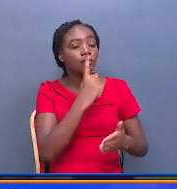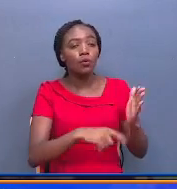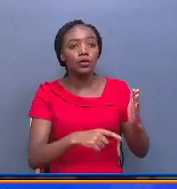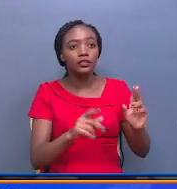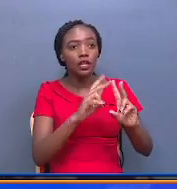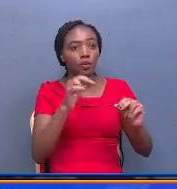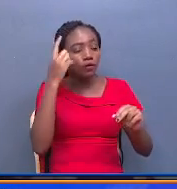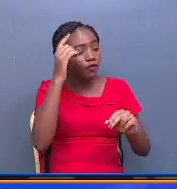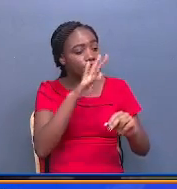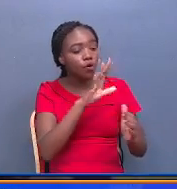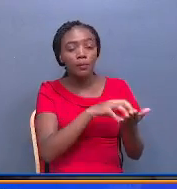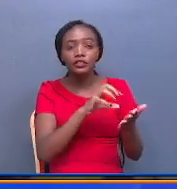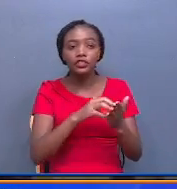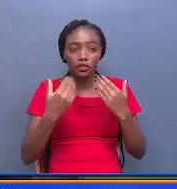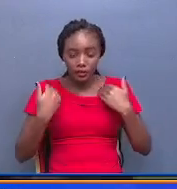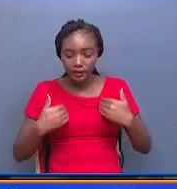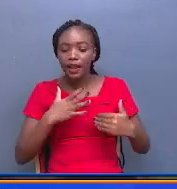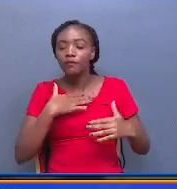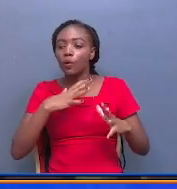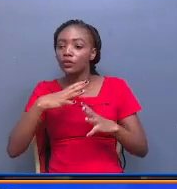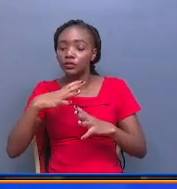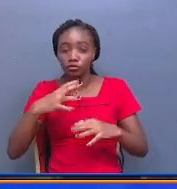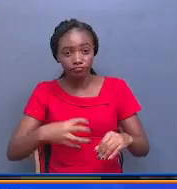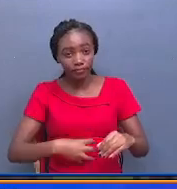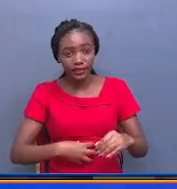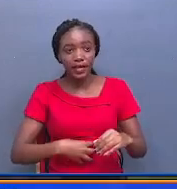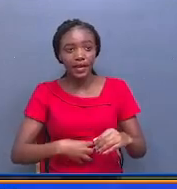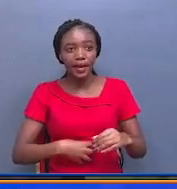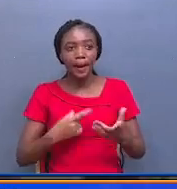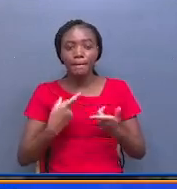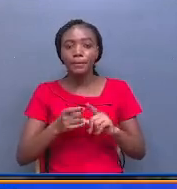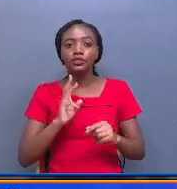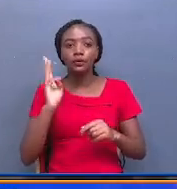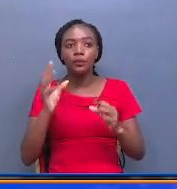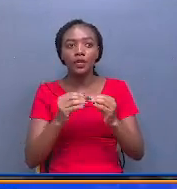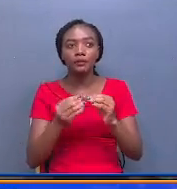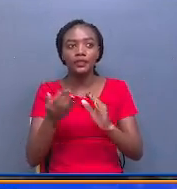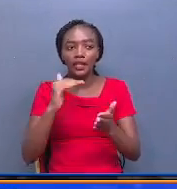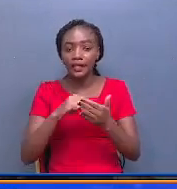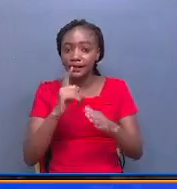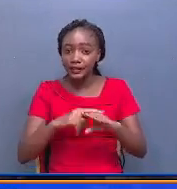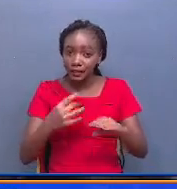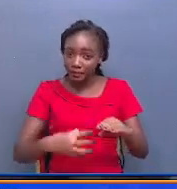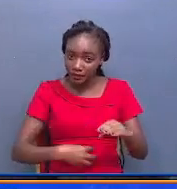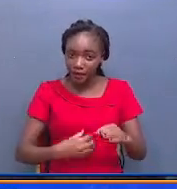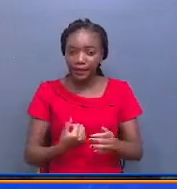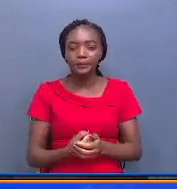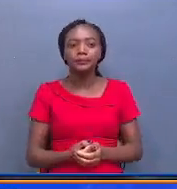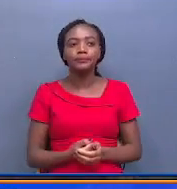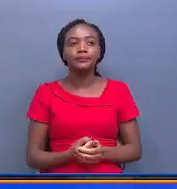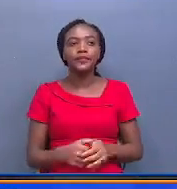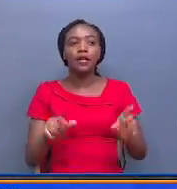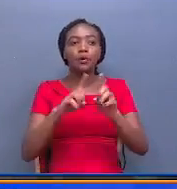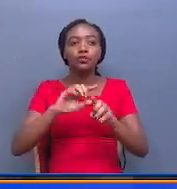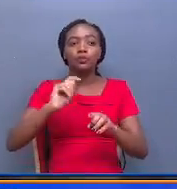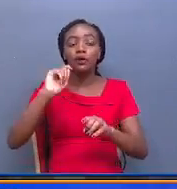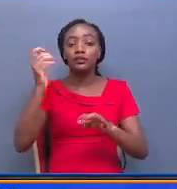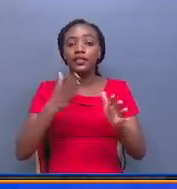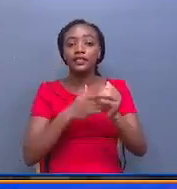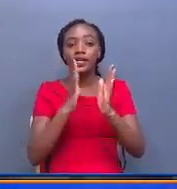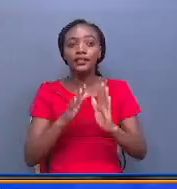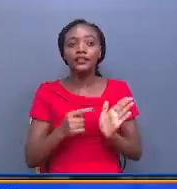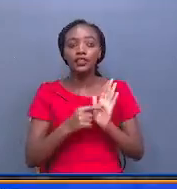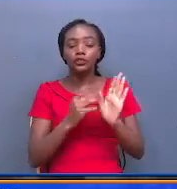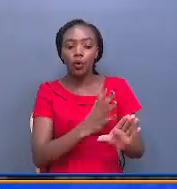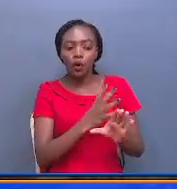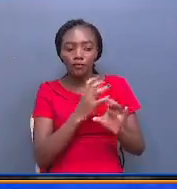tafuta lako. Mimi naenda nyumbani. Lakini tutakutania kwa retirement. Mount Kenya leaders exuded confidence in